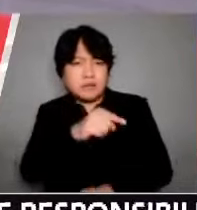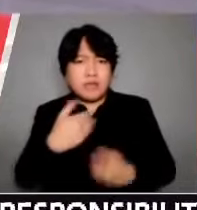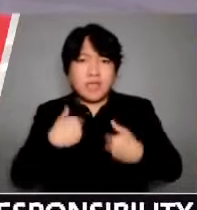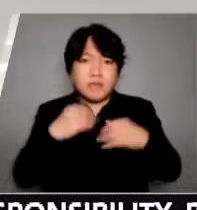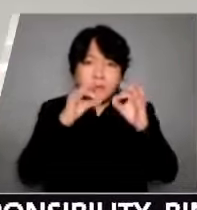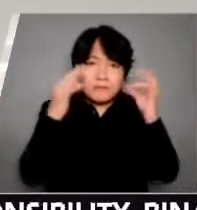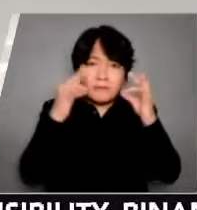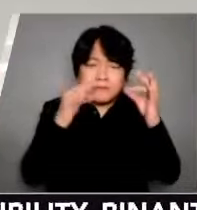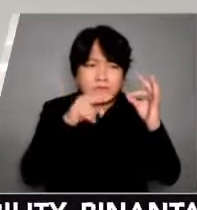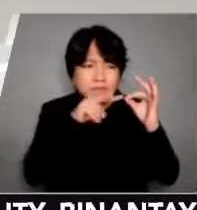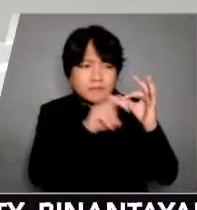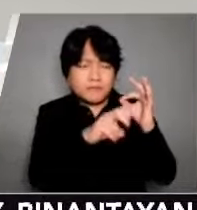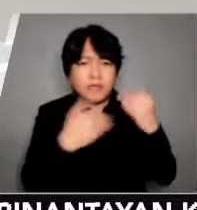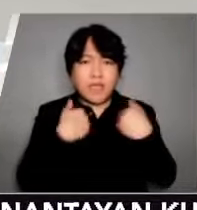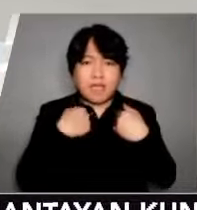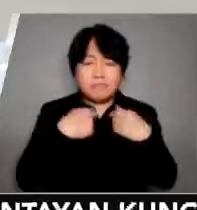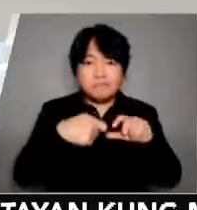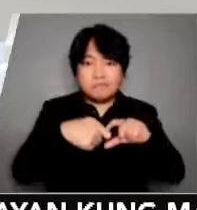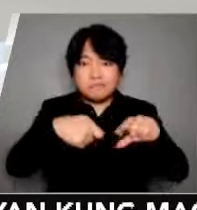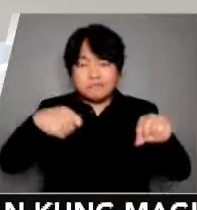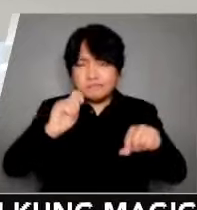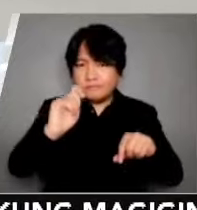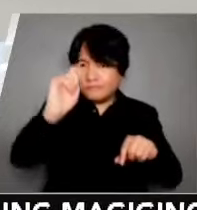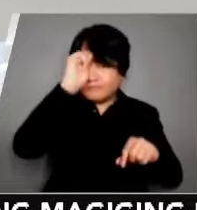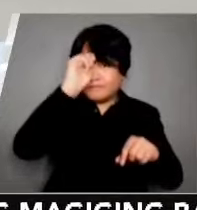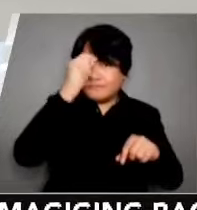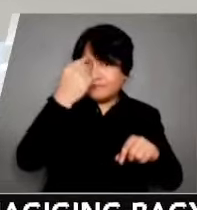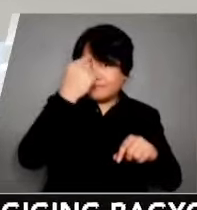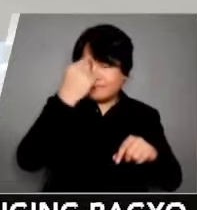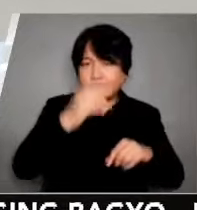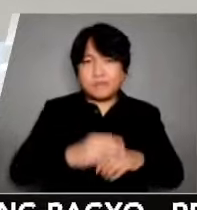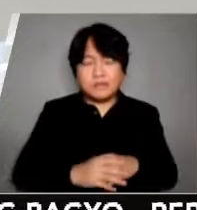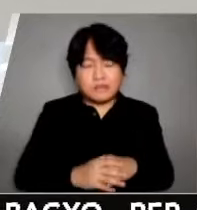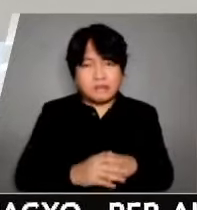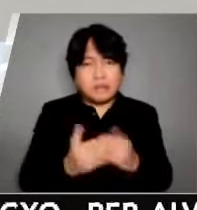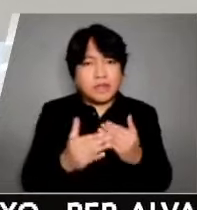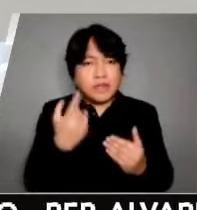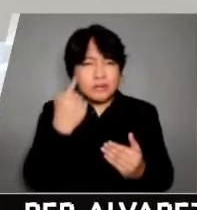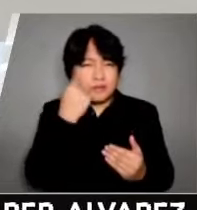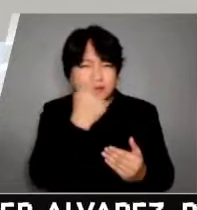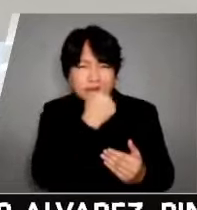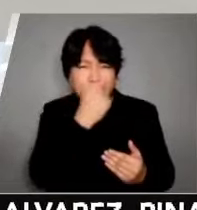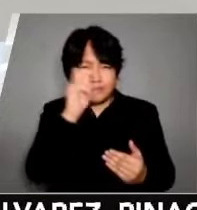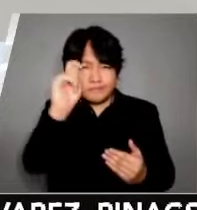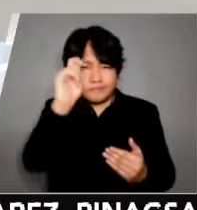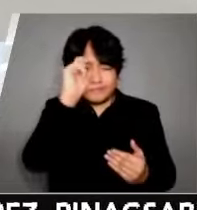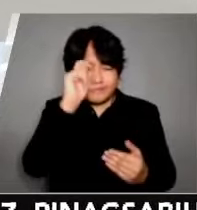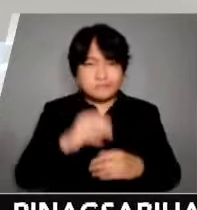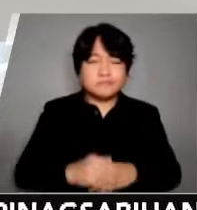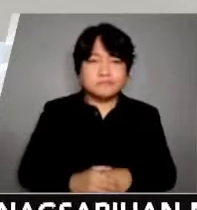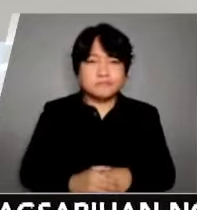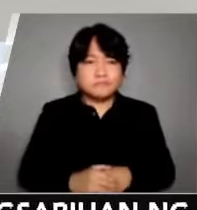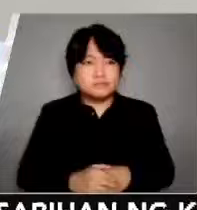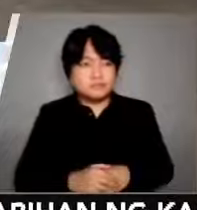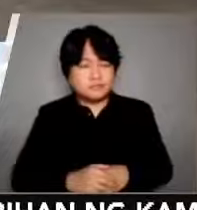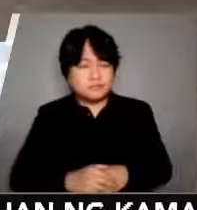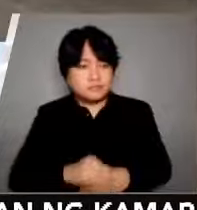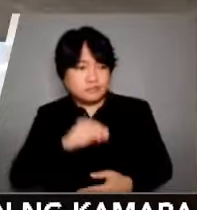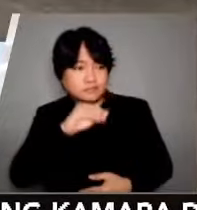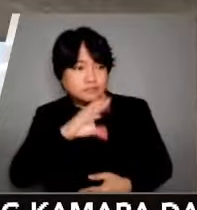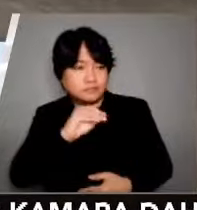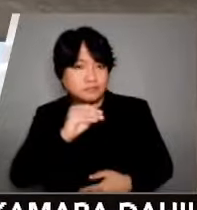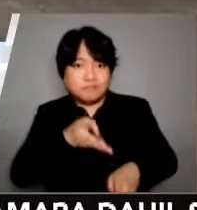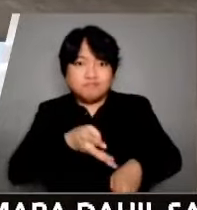mukha. Nakatarak ang kutsilyo malapit sa kanang mata ng pusa. Ayon sa uploader ng mga litrato na si Wensi